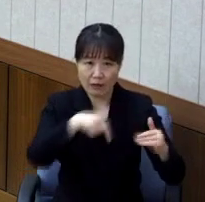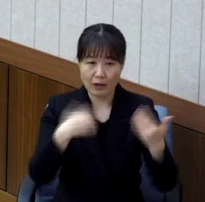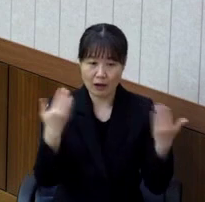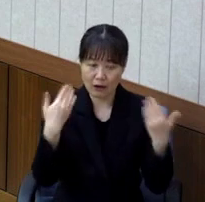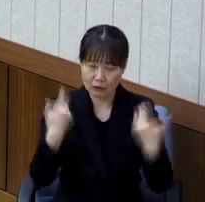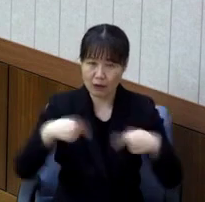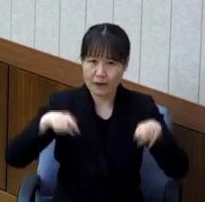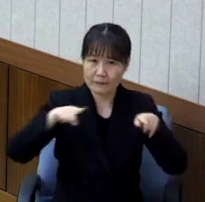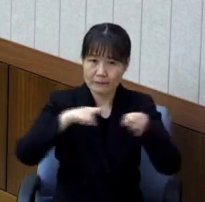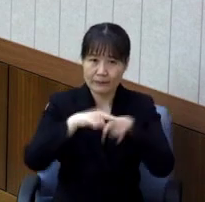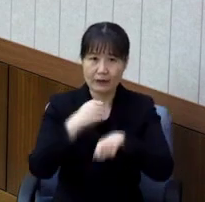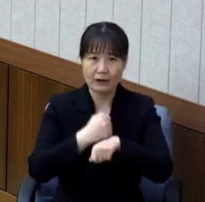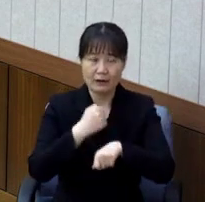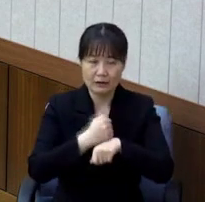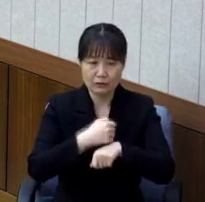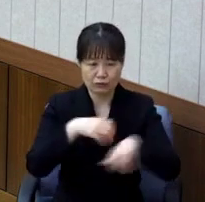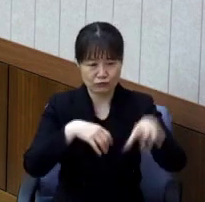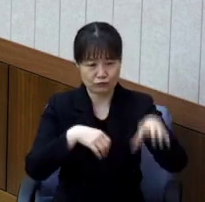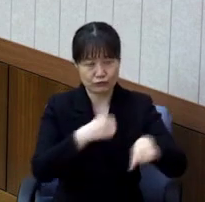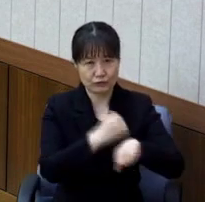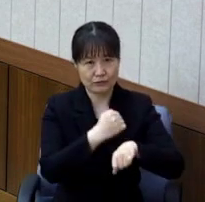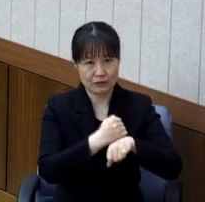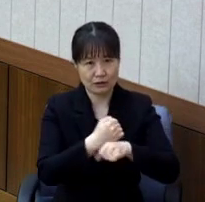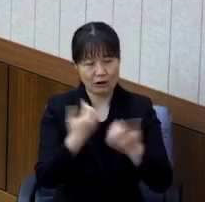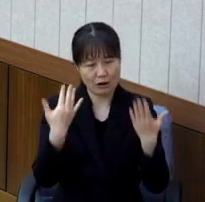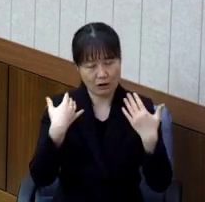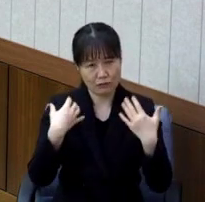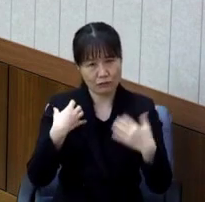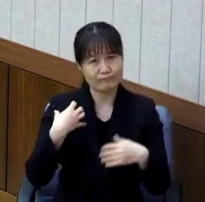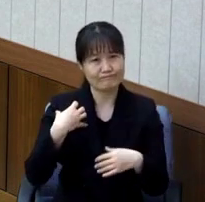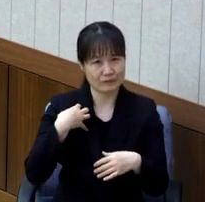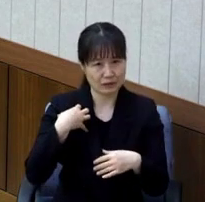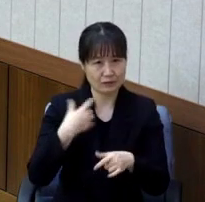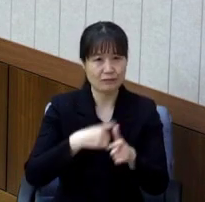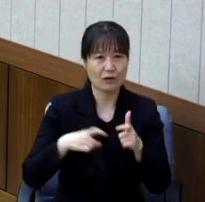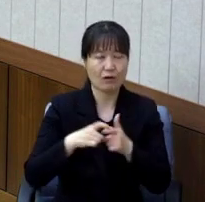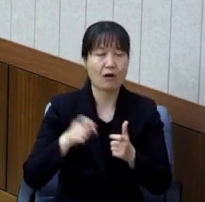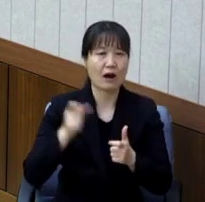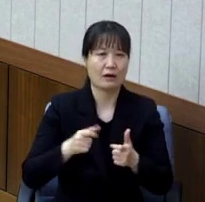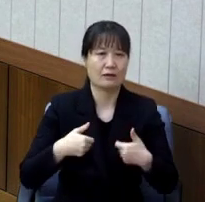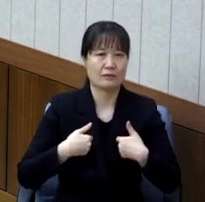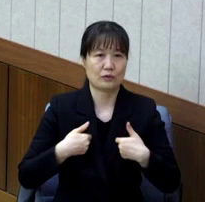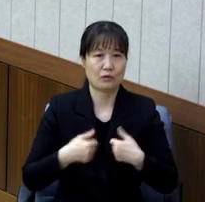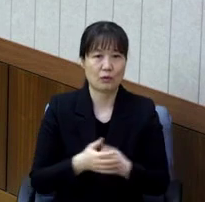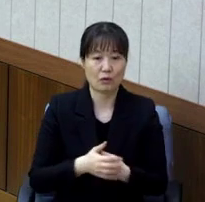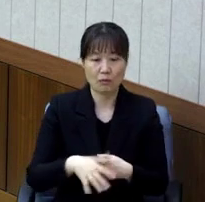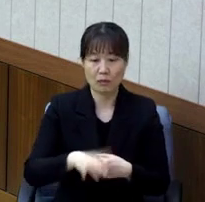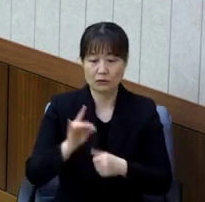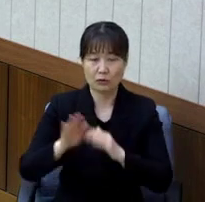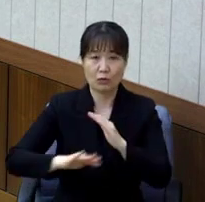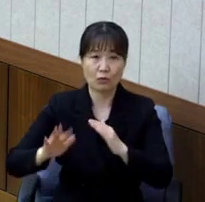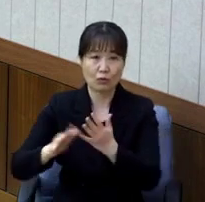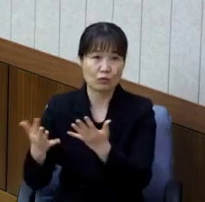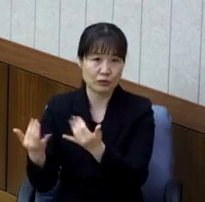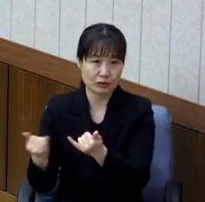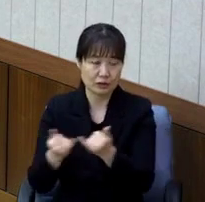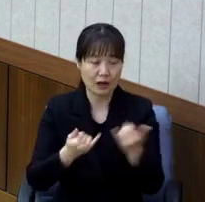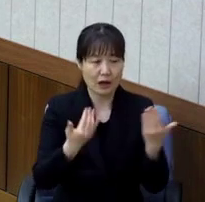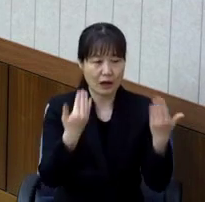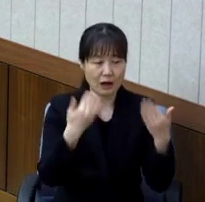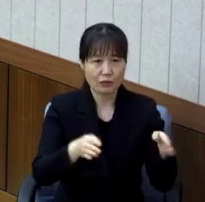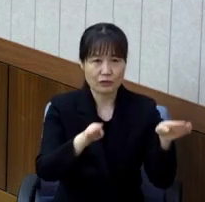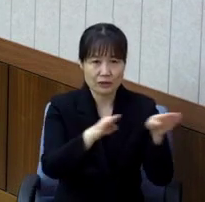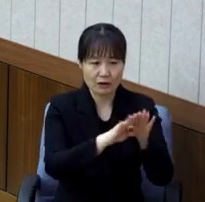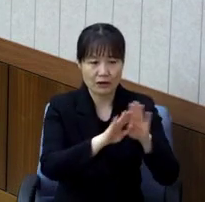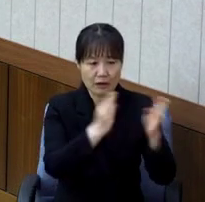상생하여 지역 사회 거점 시설로 학교의 역할을 강화할 필요가 있을 것입니다 먼저 집행부에서는 학교 시설 개방을